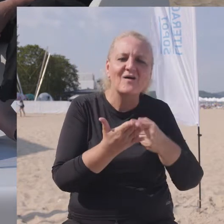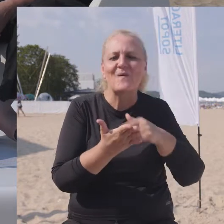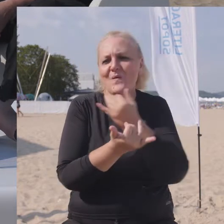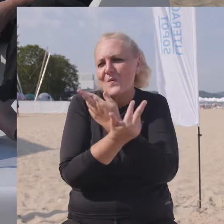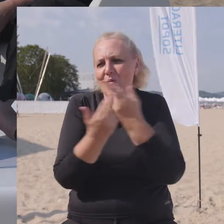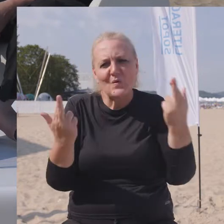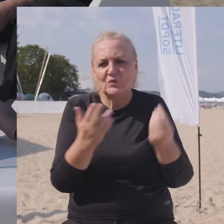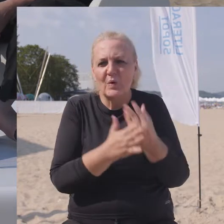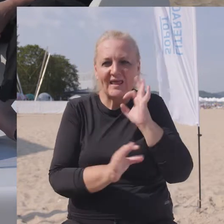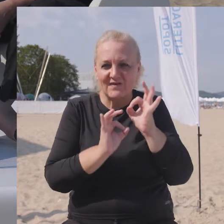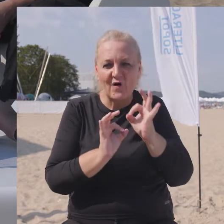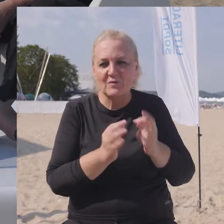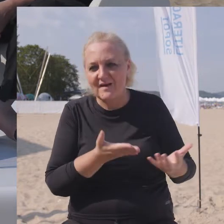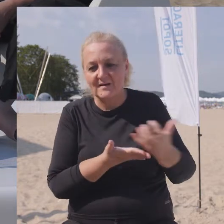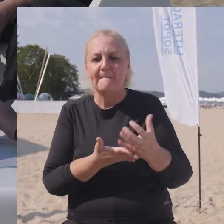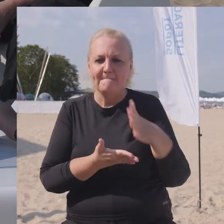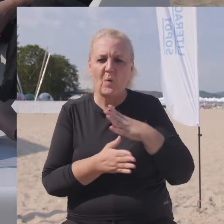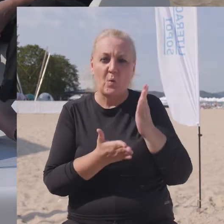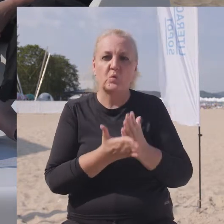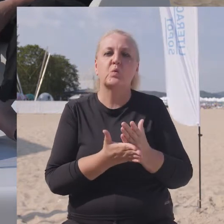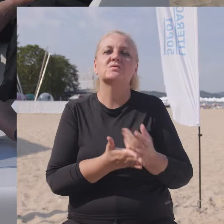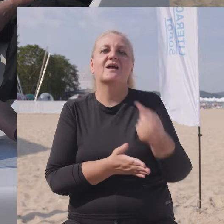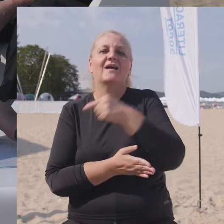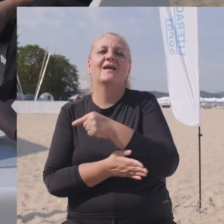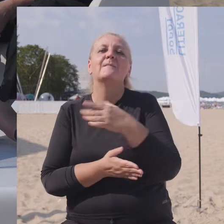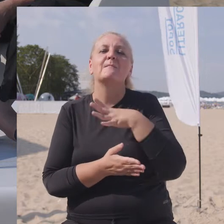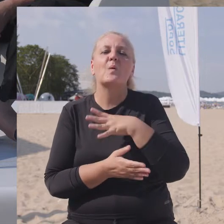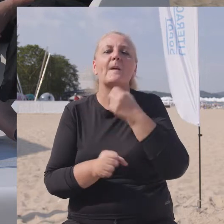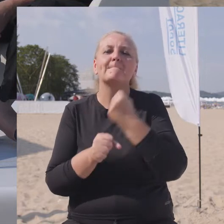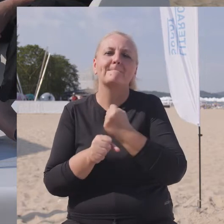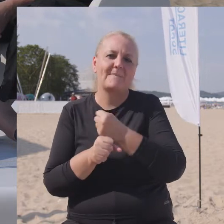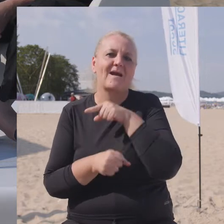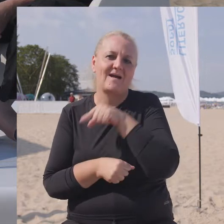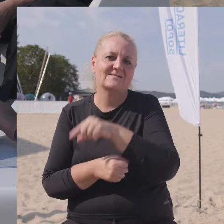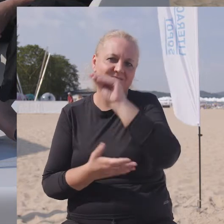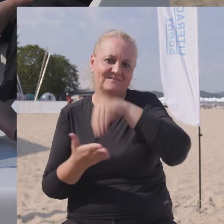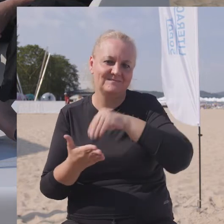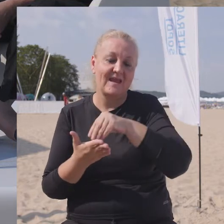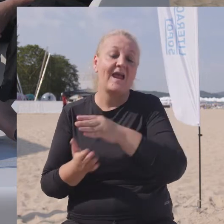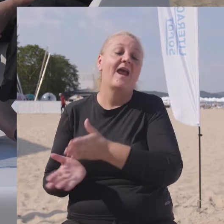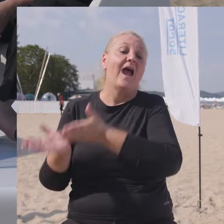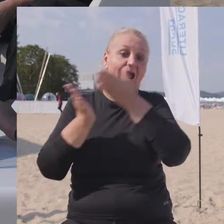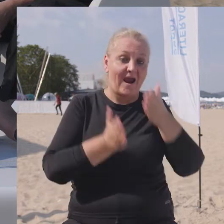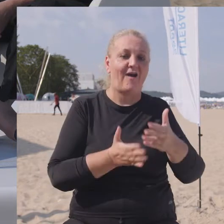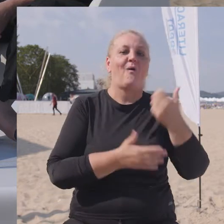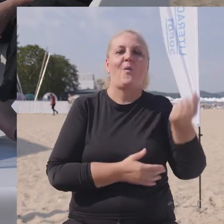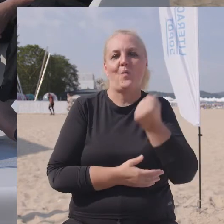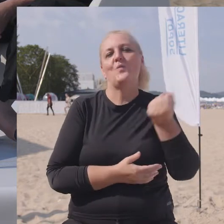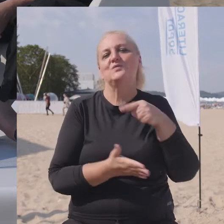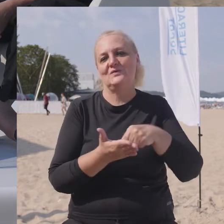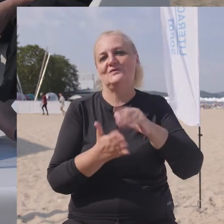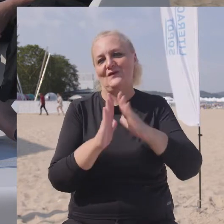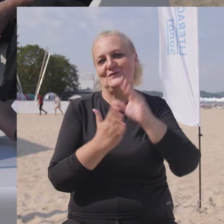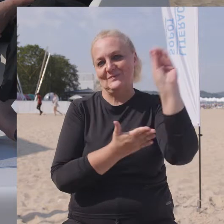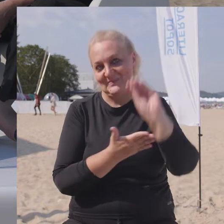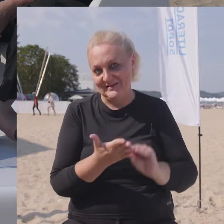źródła miałam już za sobą, kiedy przystępowałam do pracy nad powieścią. Ale oczywiście miałam przede